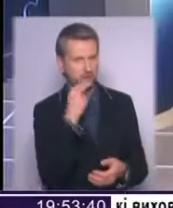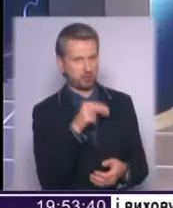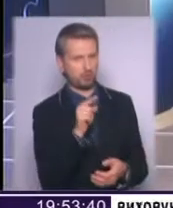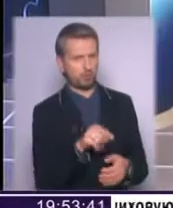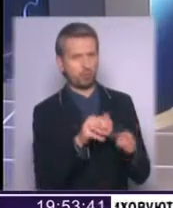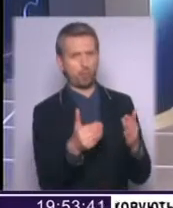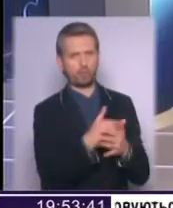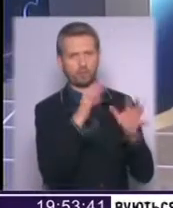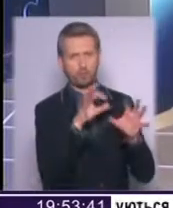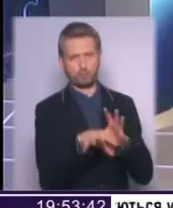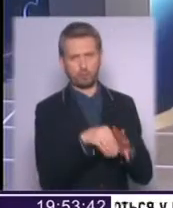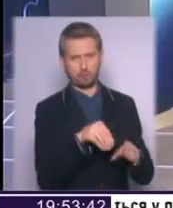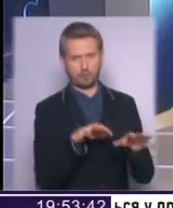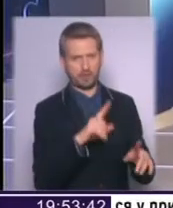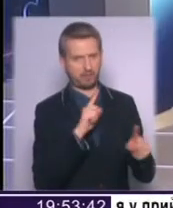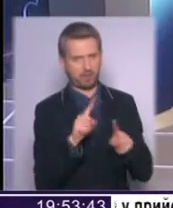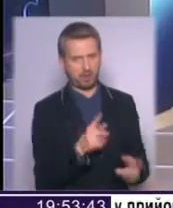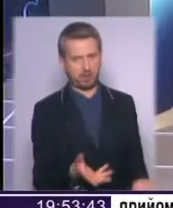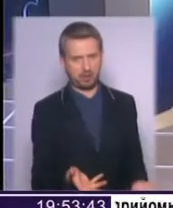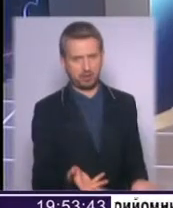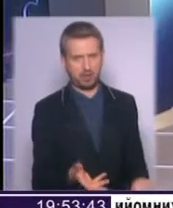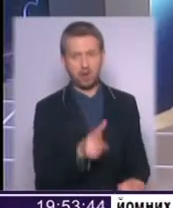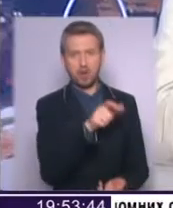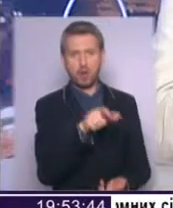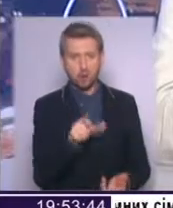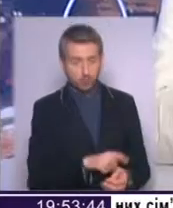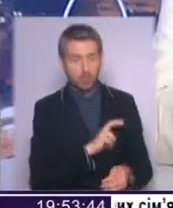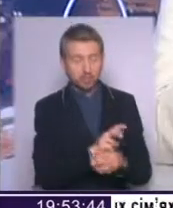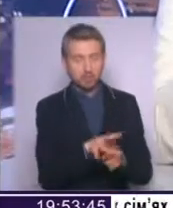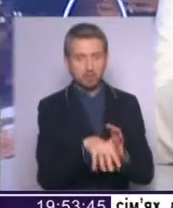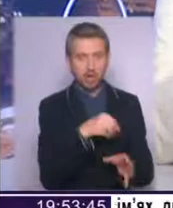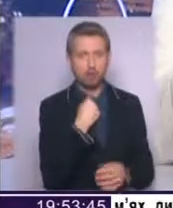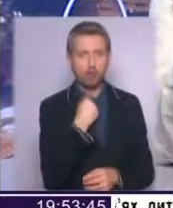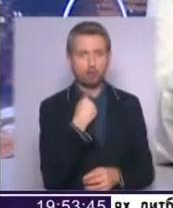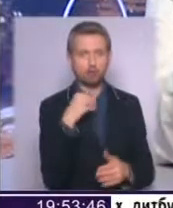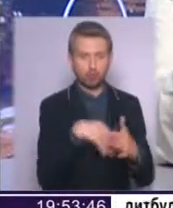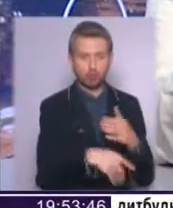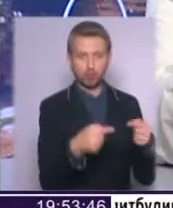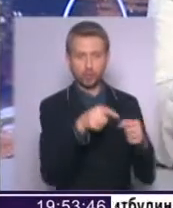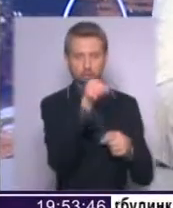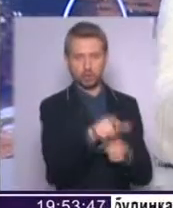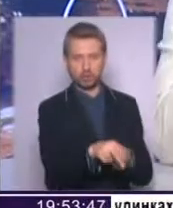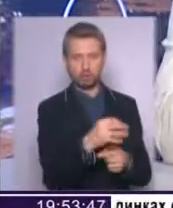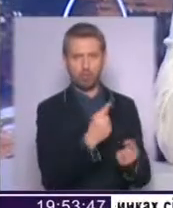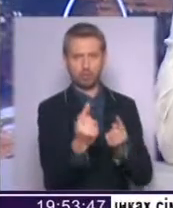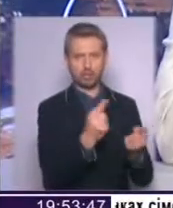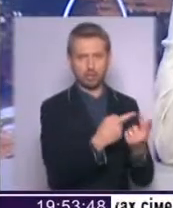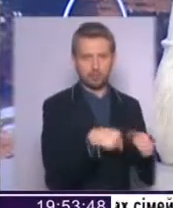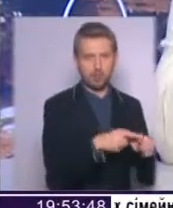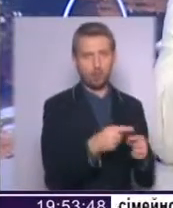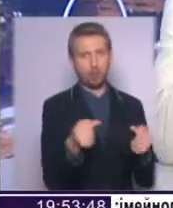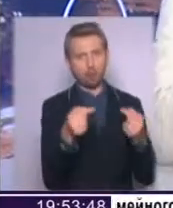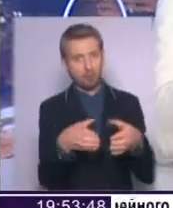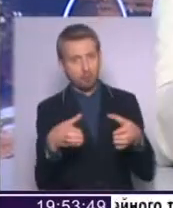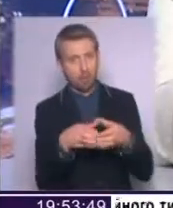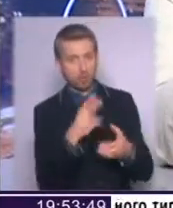вибори місцевих рад? Ну давайте, ну люди йдуть вибирати. Голосують за конкретну людину по мажоритарному, за конкретну партію. Вони